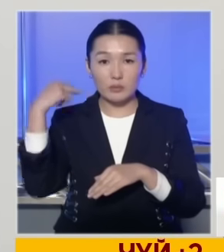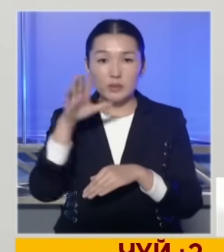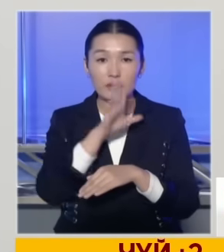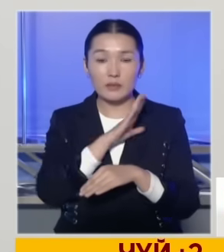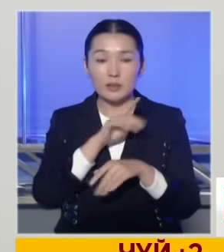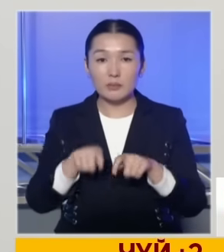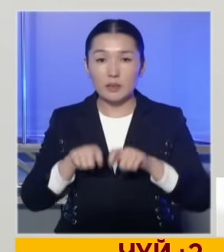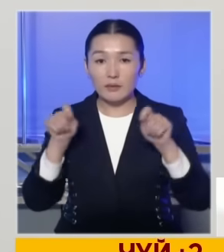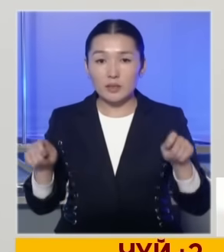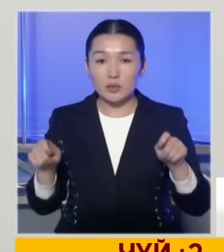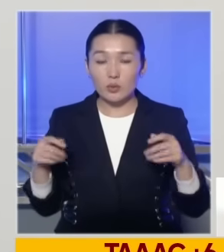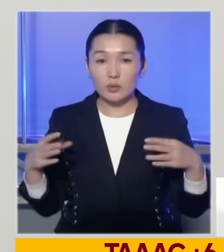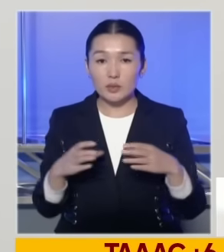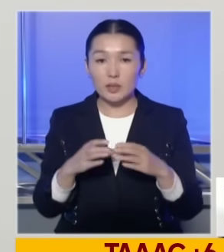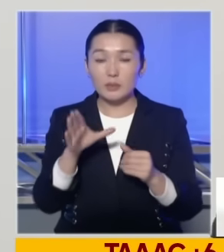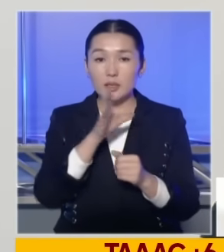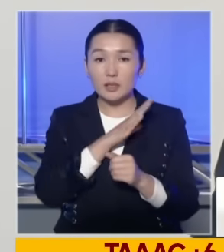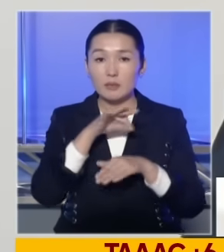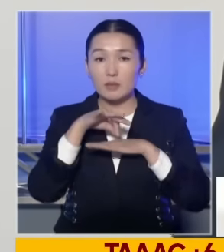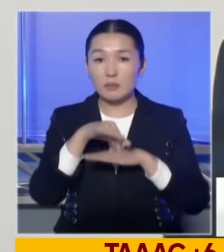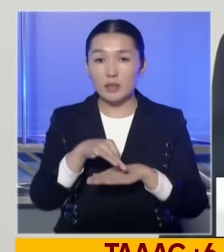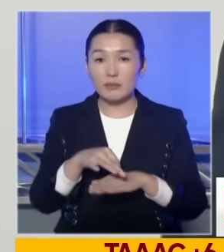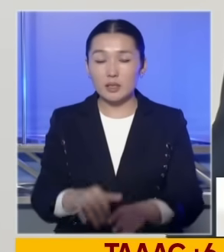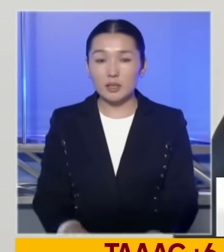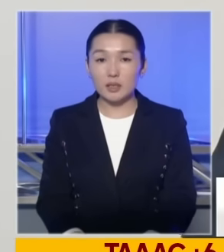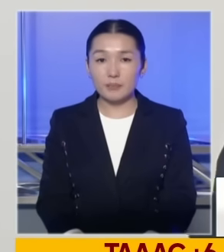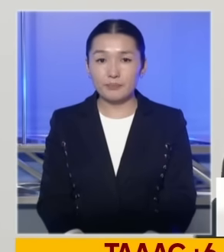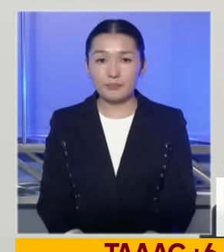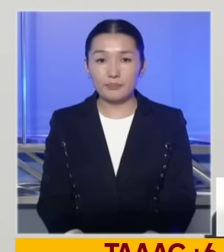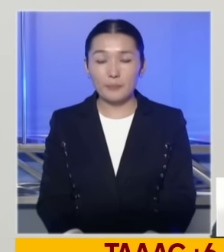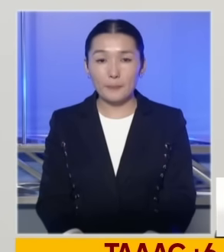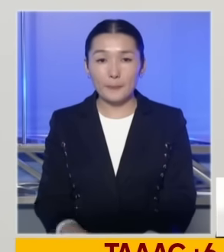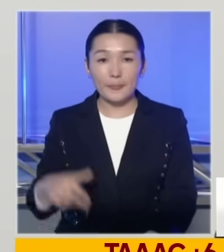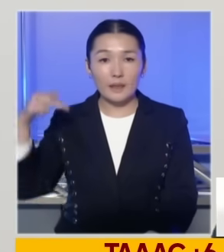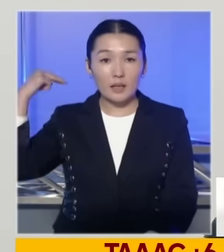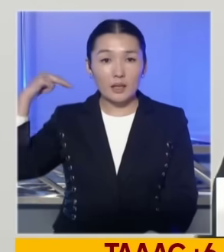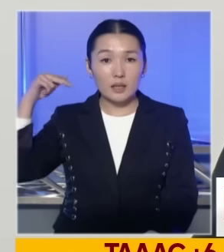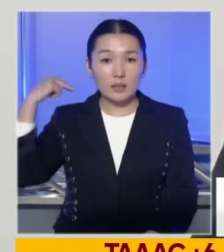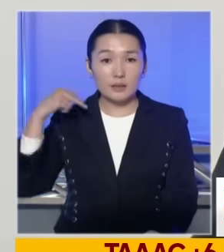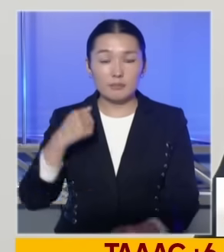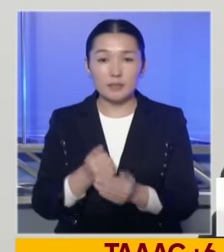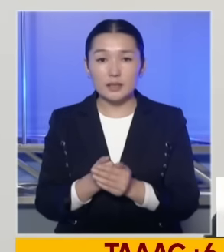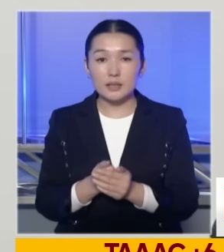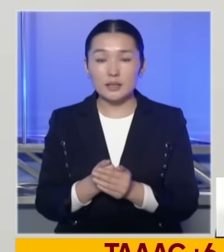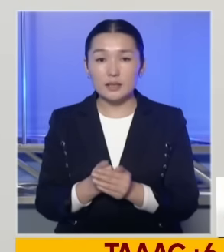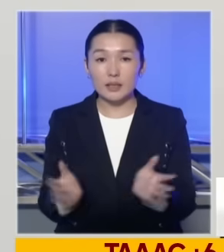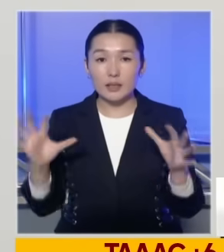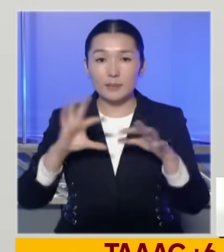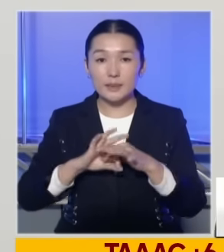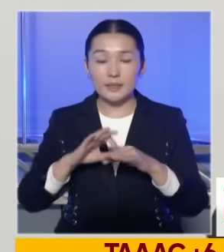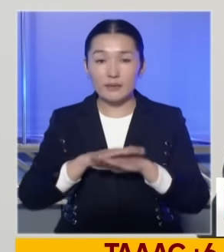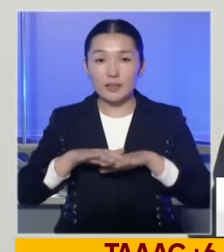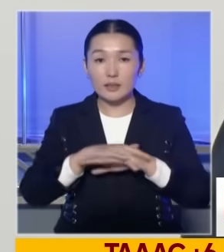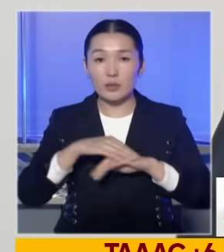түзүлүп өткөрүлгөн. Ажырда болсо ошол өлкө башчысы менен элдин түзмө-түз баарлашуусу